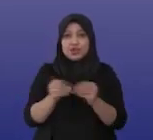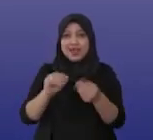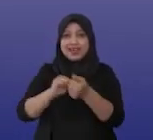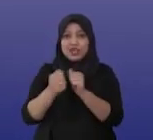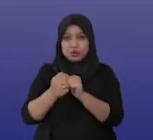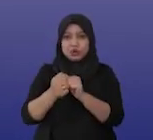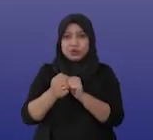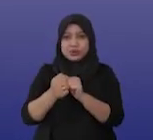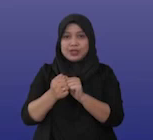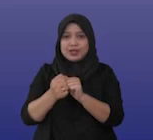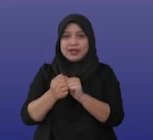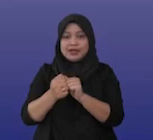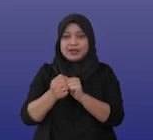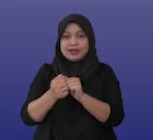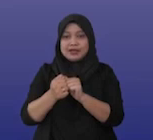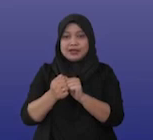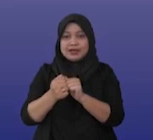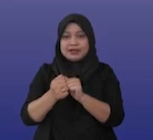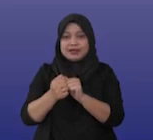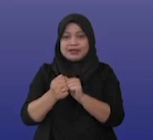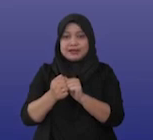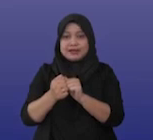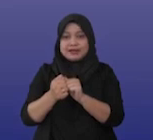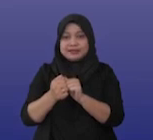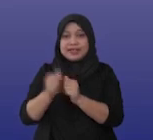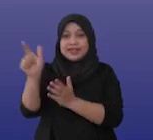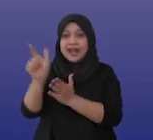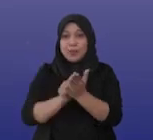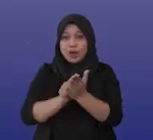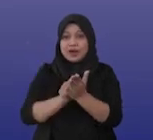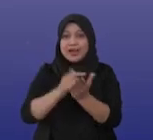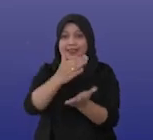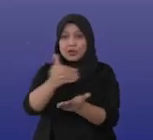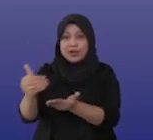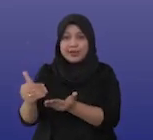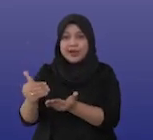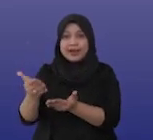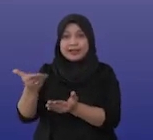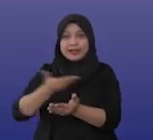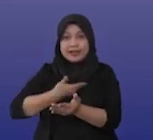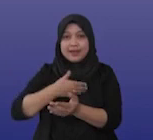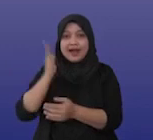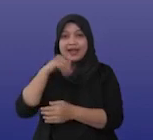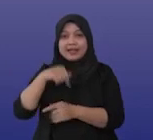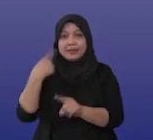maka konfirmasi copy 19 yang kita dapatkan dari ini adalah